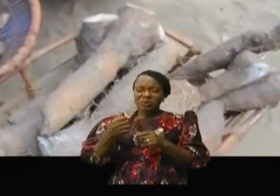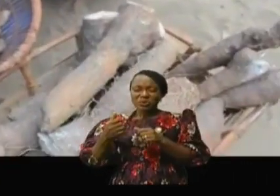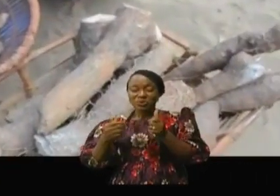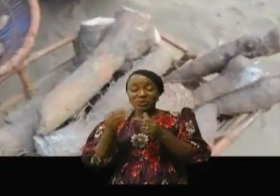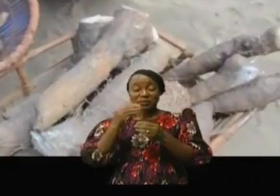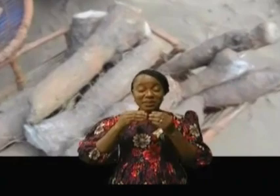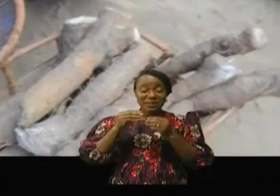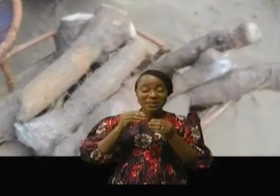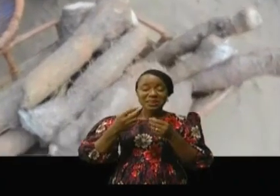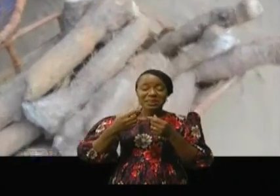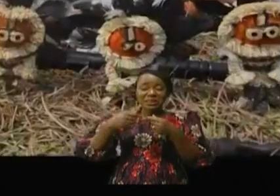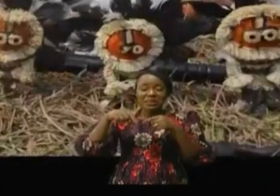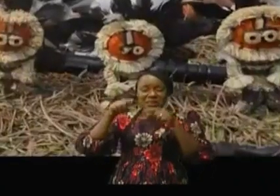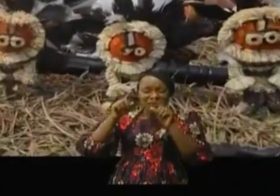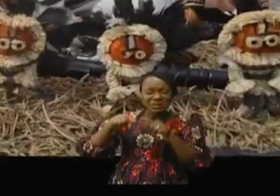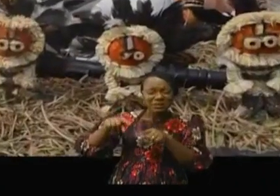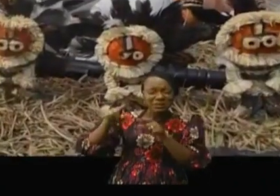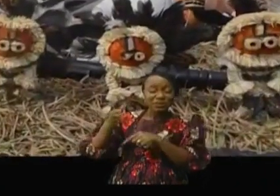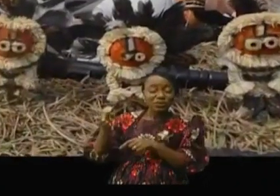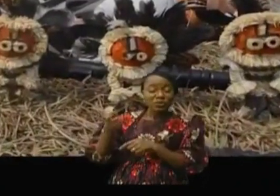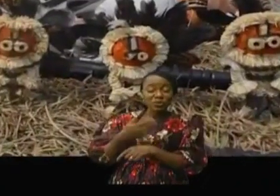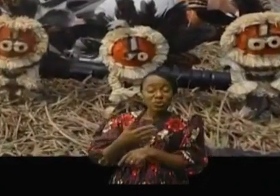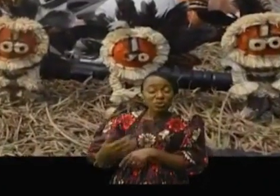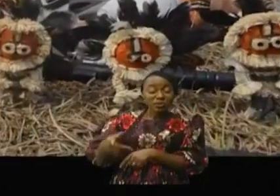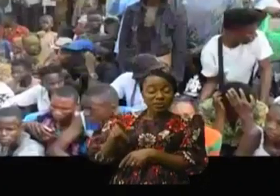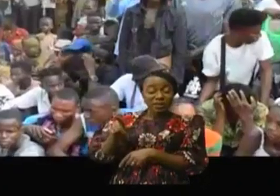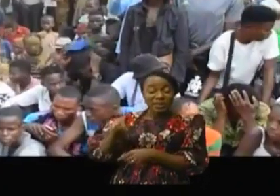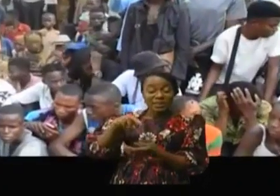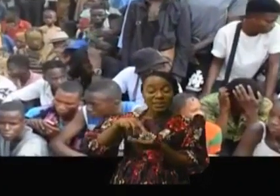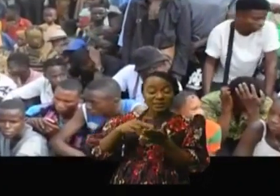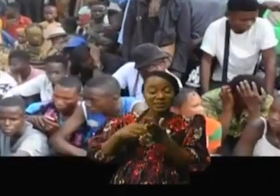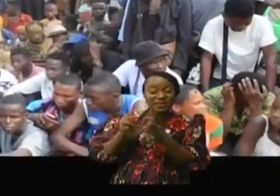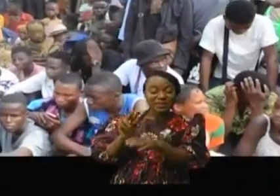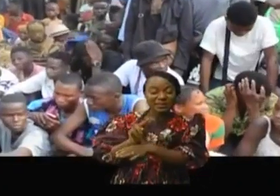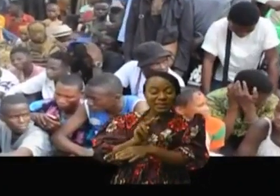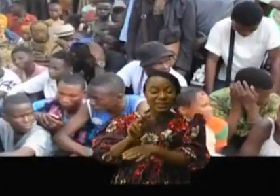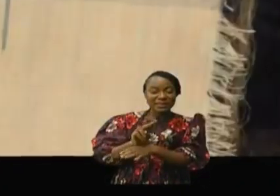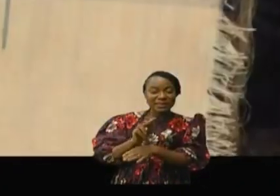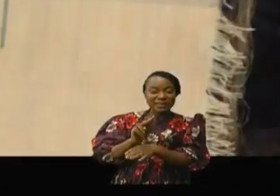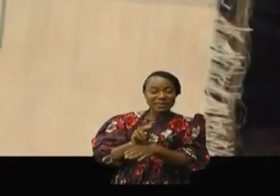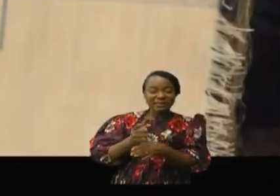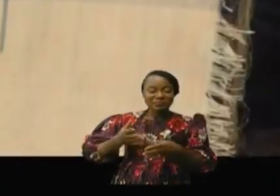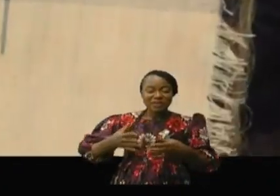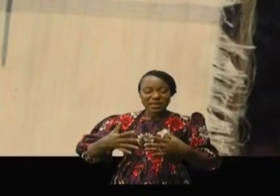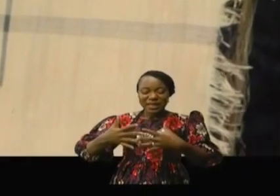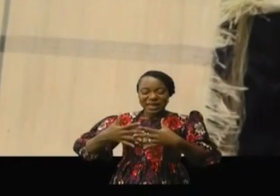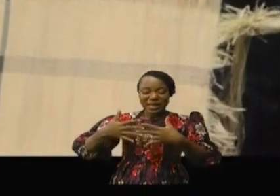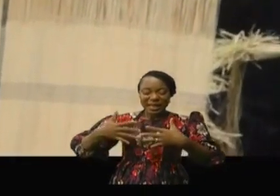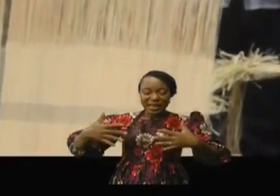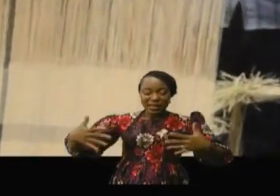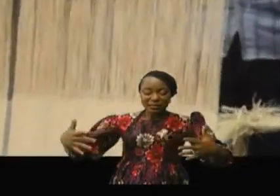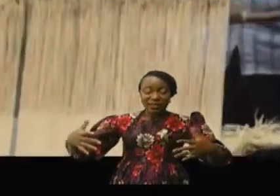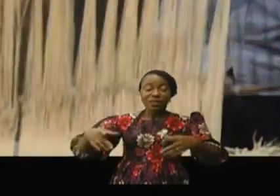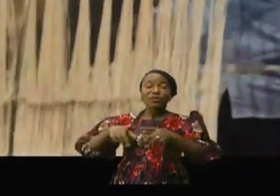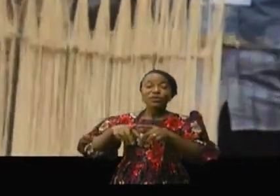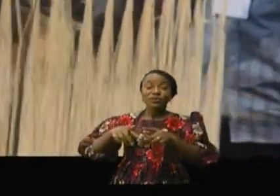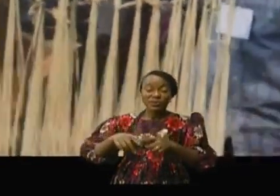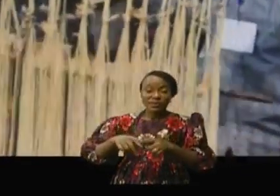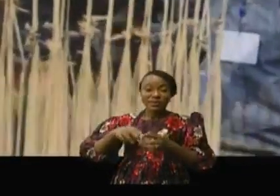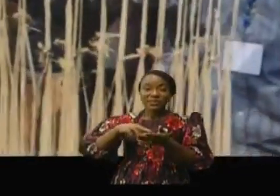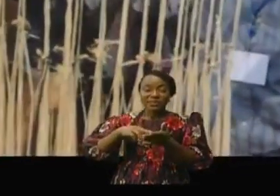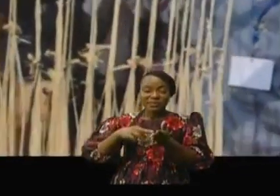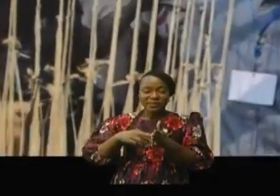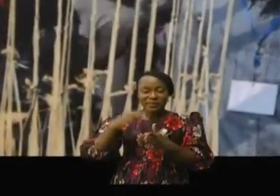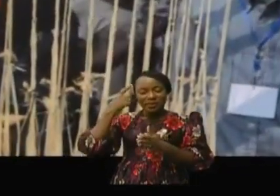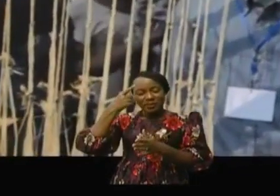de toutes les générations, tous ces objets et articles utilisés en raffia et autres matières sont l'œuvre de